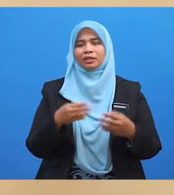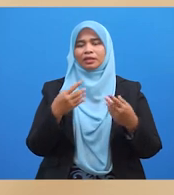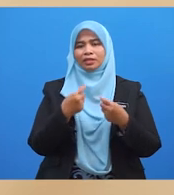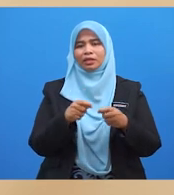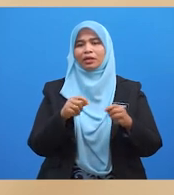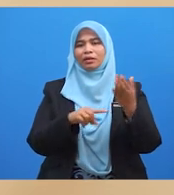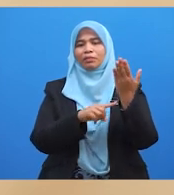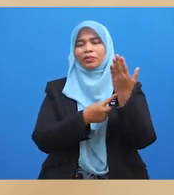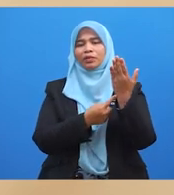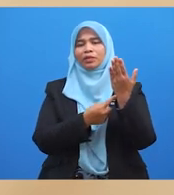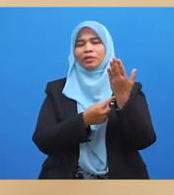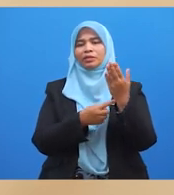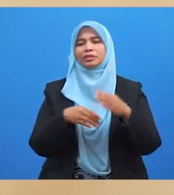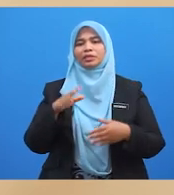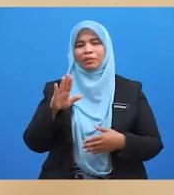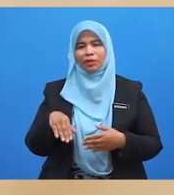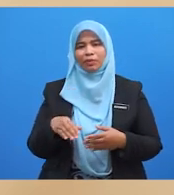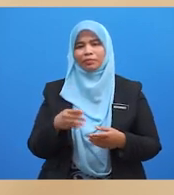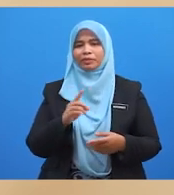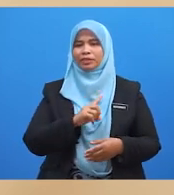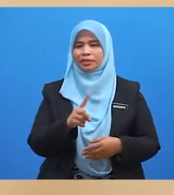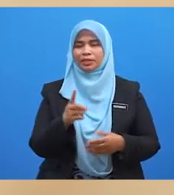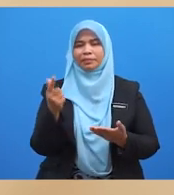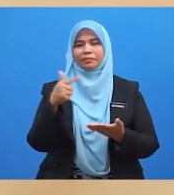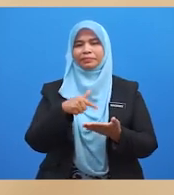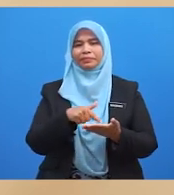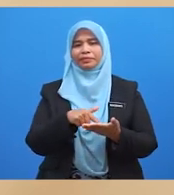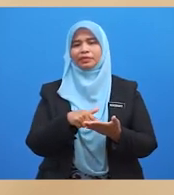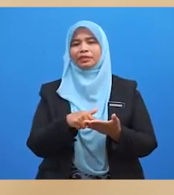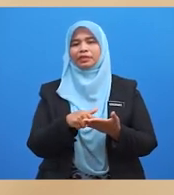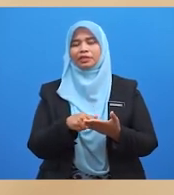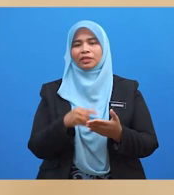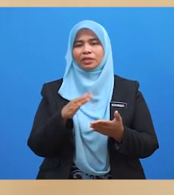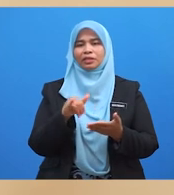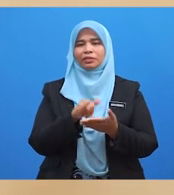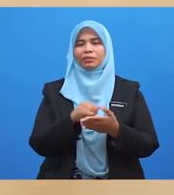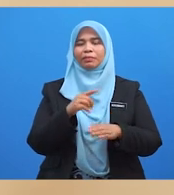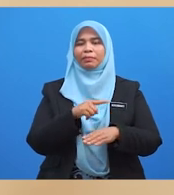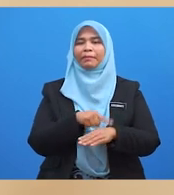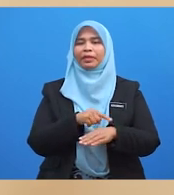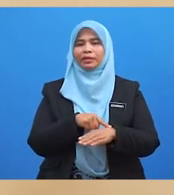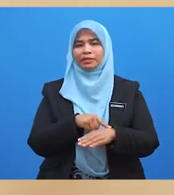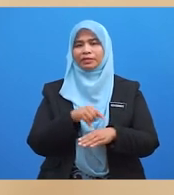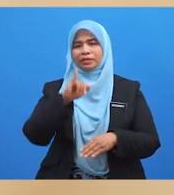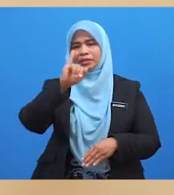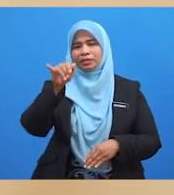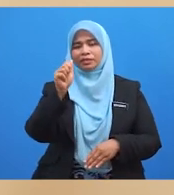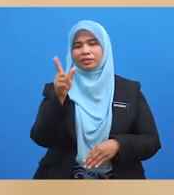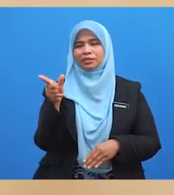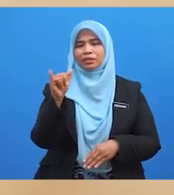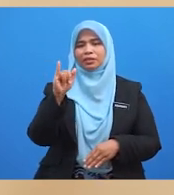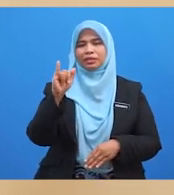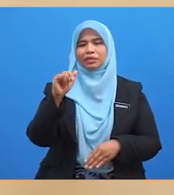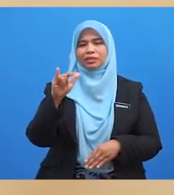mula dipraktikkan sebelum kedatangan Islam lagi, iaitu pada zaman jahiliah. Bahkan ia